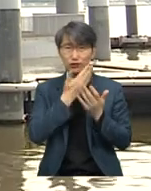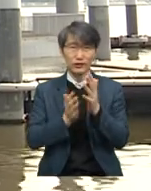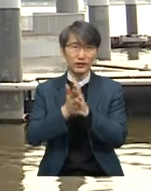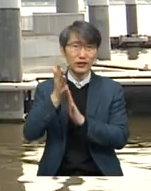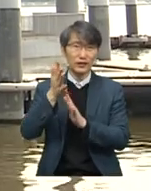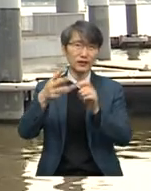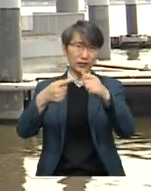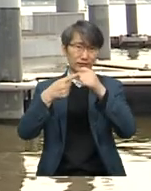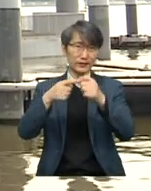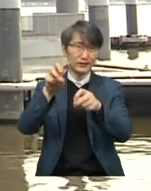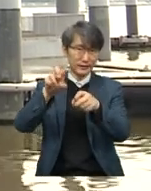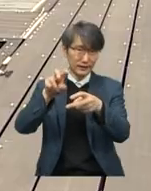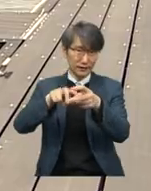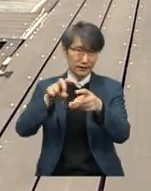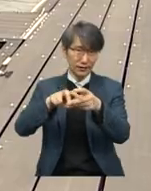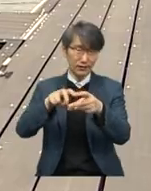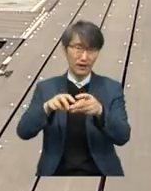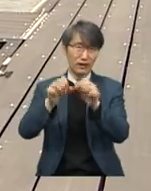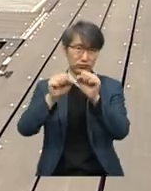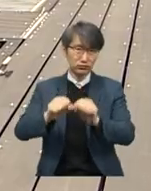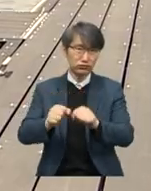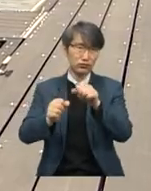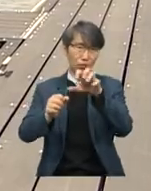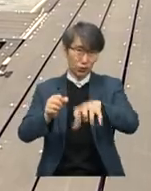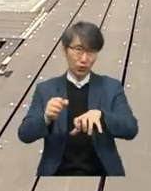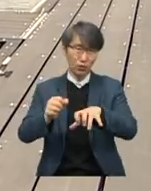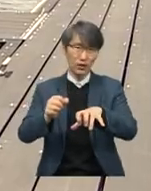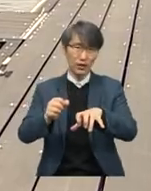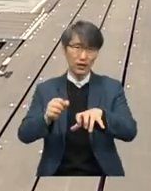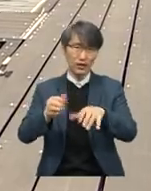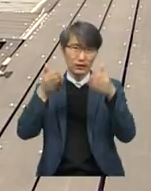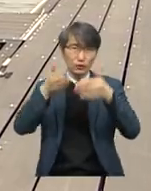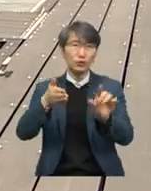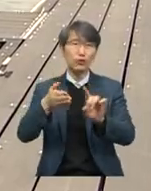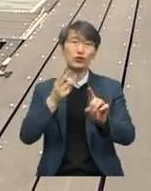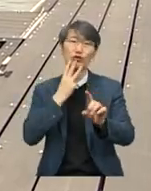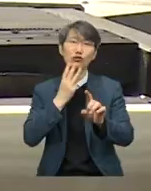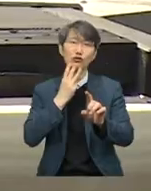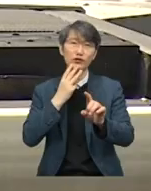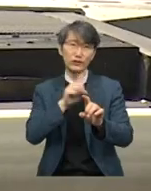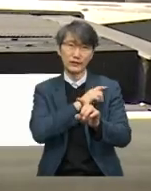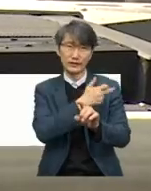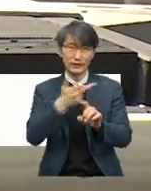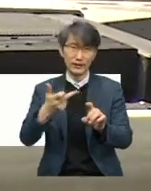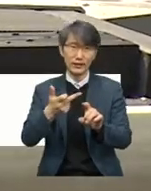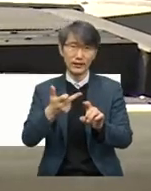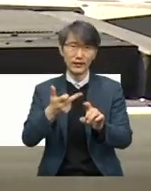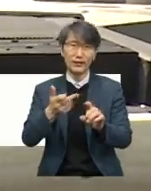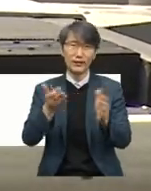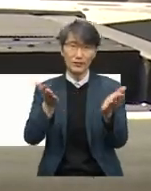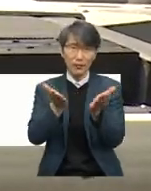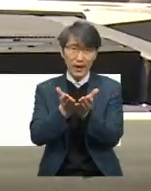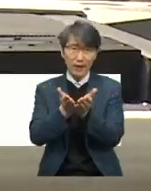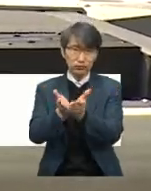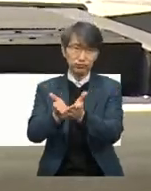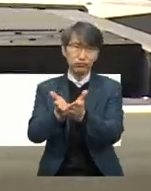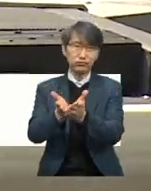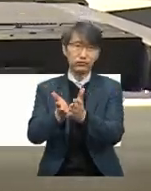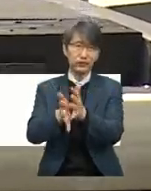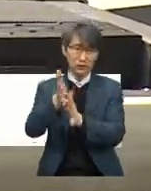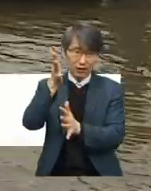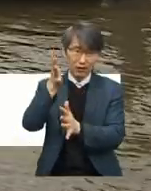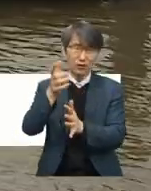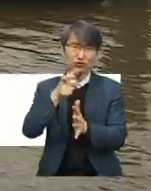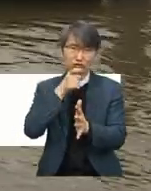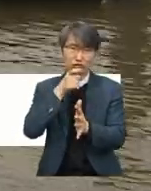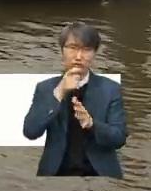크게 지원 센터와 계류장입니다. 이 중 이목을 끄는 건 서울 최대 규모의 정박 시설입니다. 계류장은